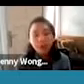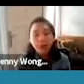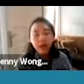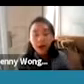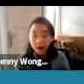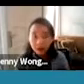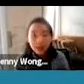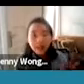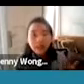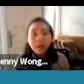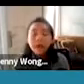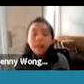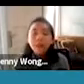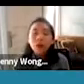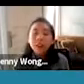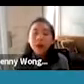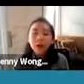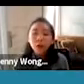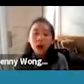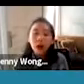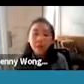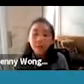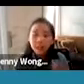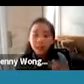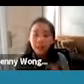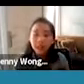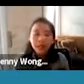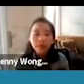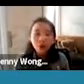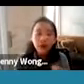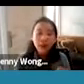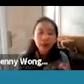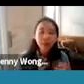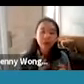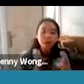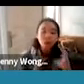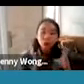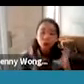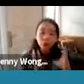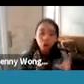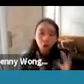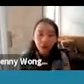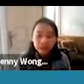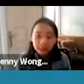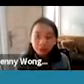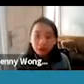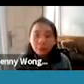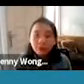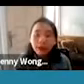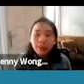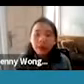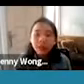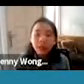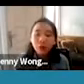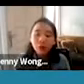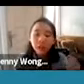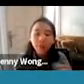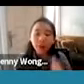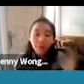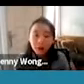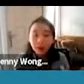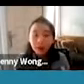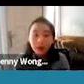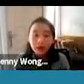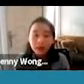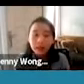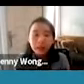dari berbagai negara kita belajar bahwa cara untuk mengangkat permasalahan ini dimulai dari terbitnya suatu studi komprehensif mengenai praktik demo